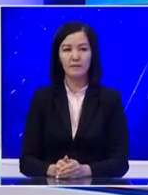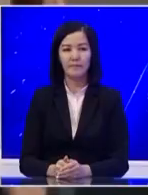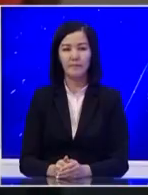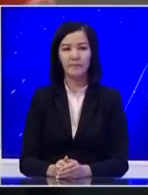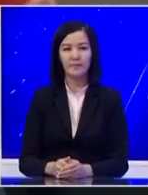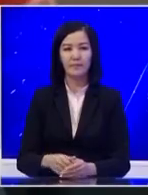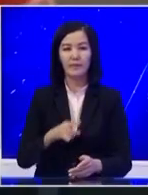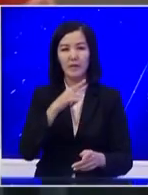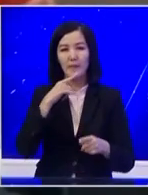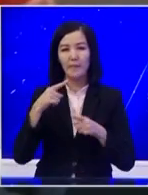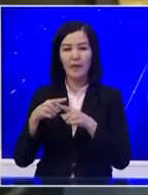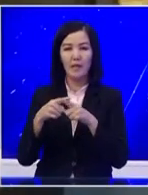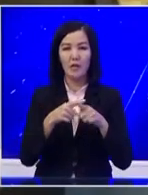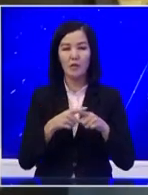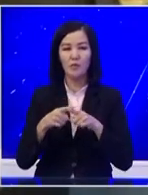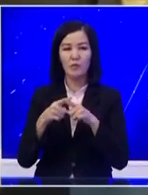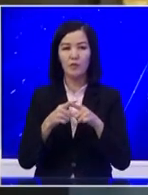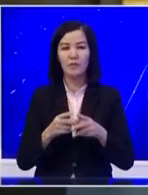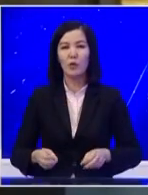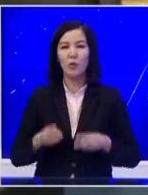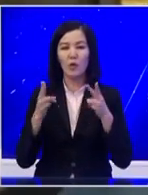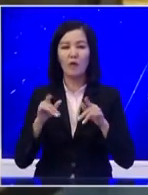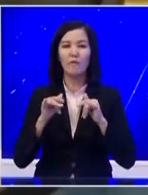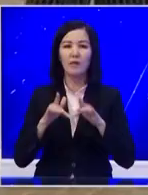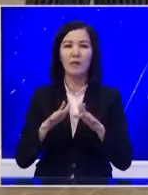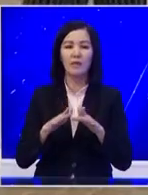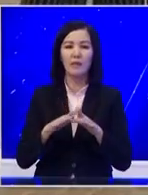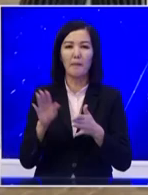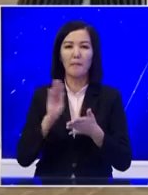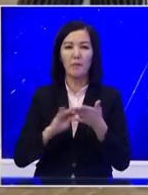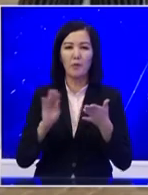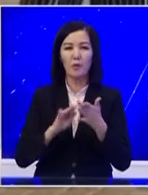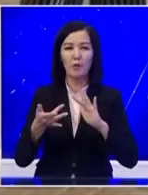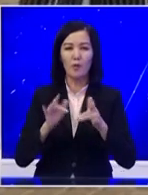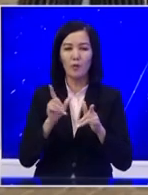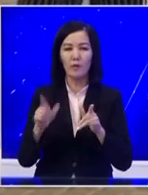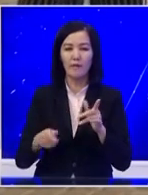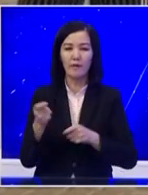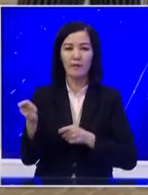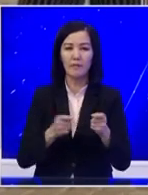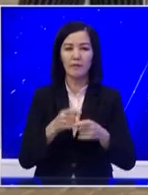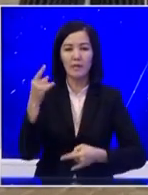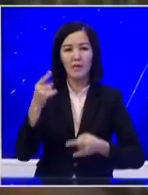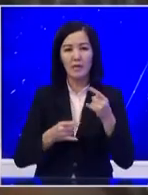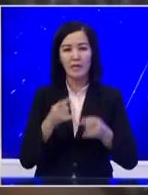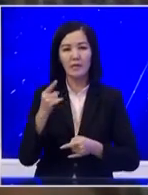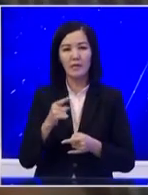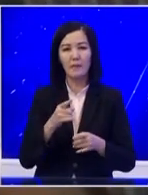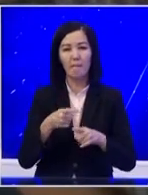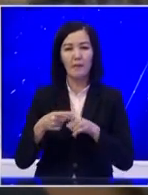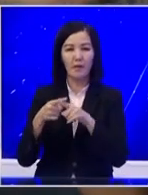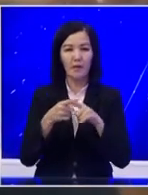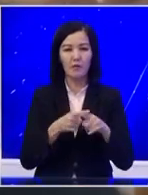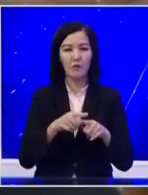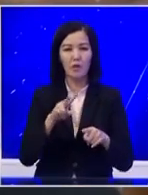Белорусские правоохранители возбудили уголовные дела против нескольких популярных блогеров. Среди них администратор телеграм-канала «Беларусь головного мозга»